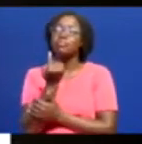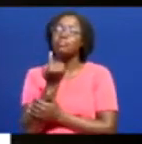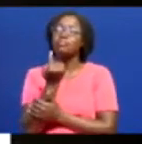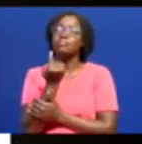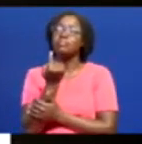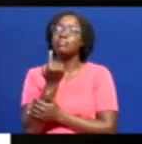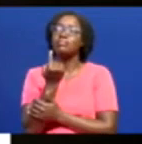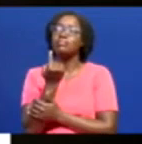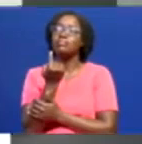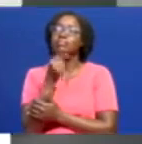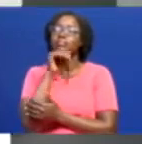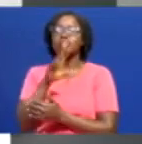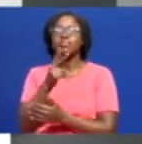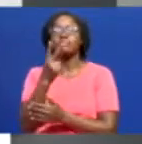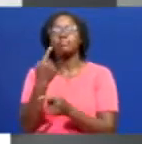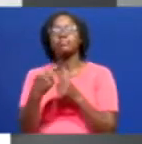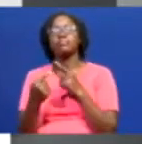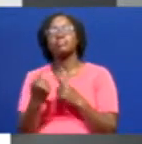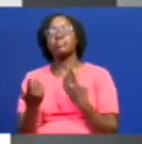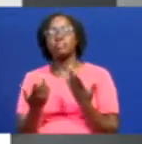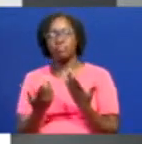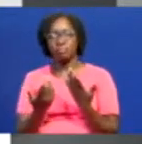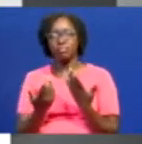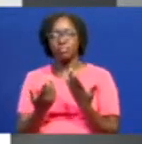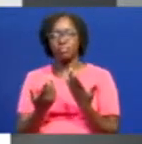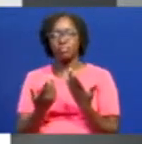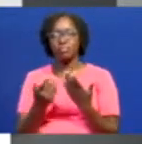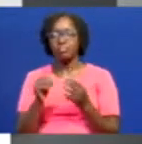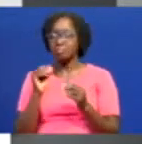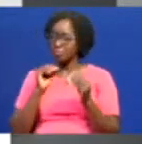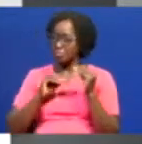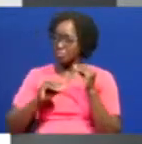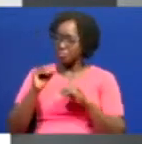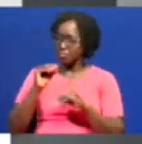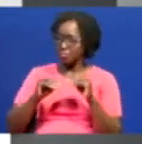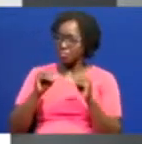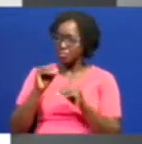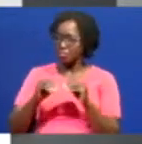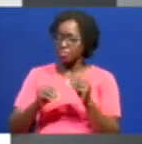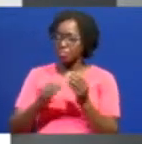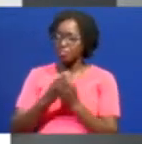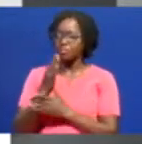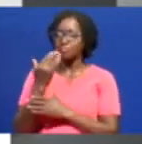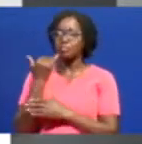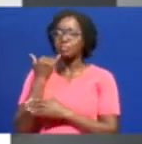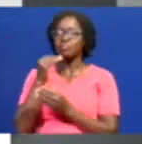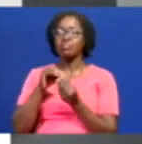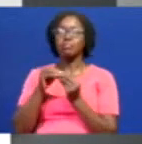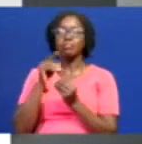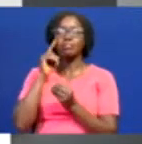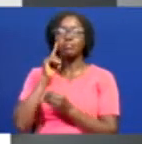a 2-year-old son. Wahisani wanaweza kutuma mchango wa kupitia namba ya M-Pesa